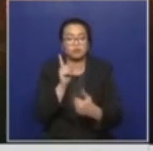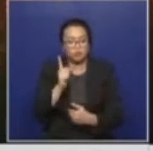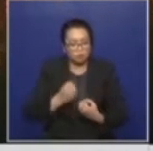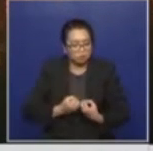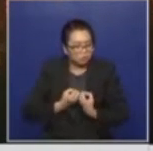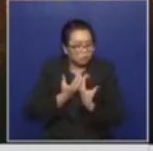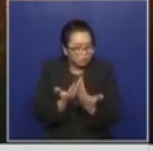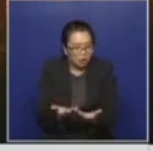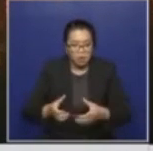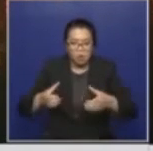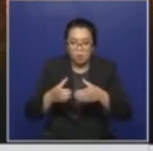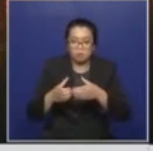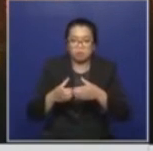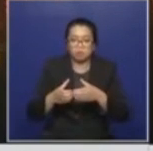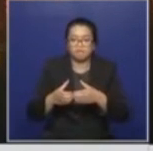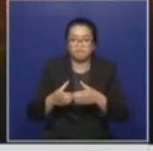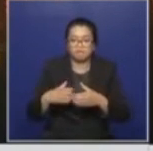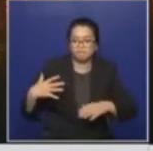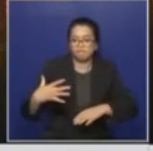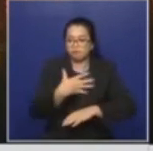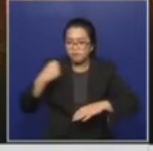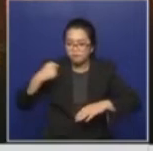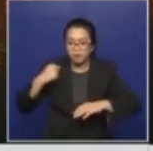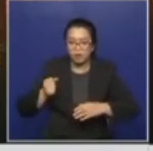ะอย่าให้เหตุการณ์เหล่านี้มันเกิดขึ้น